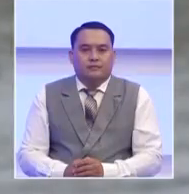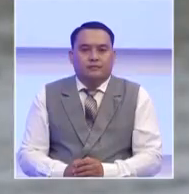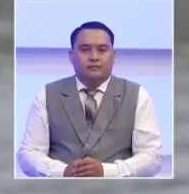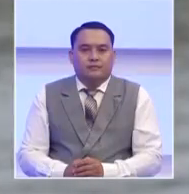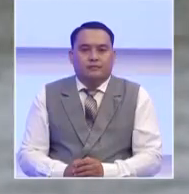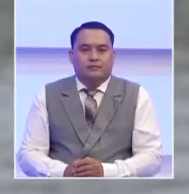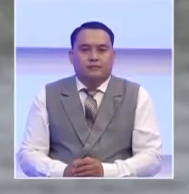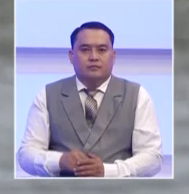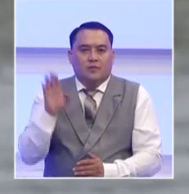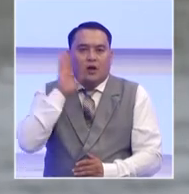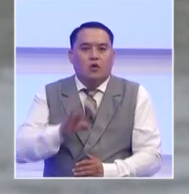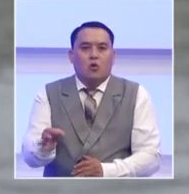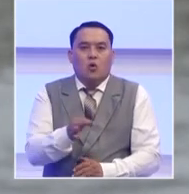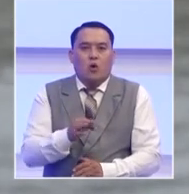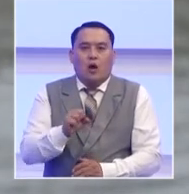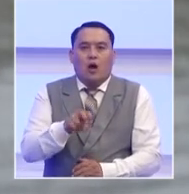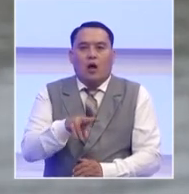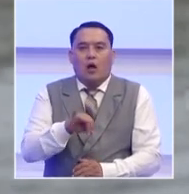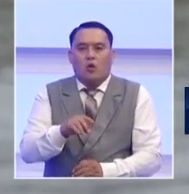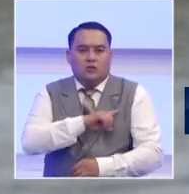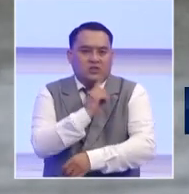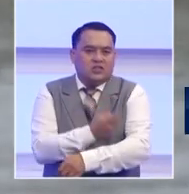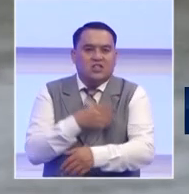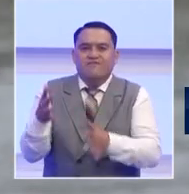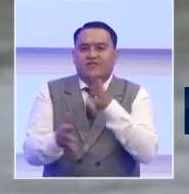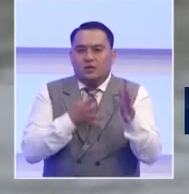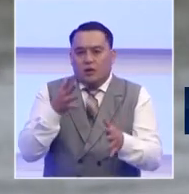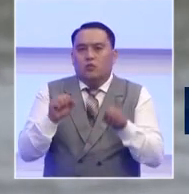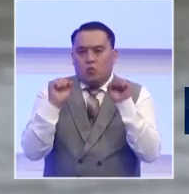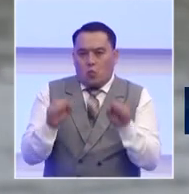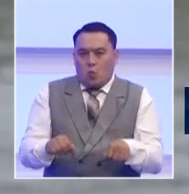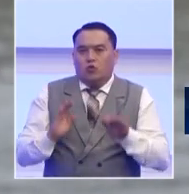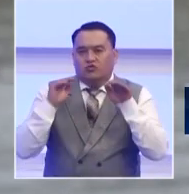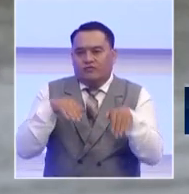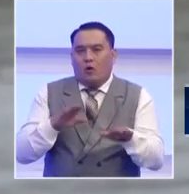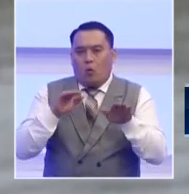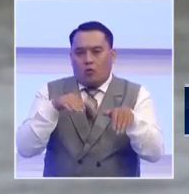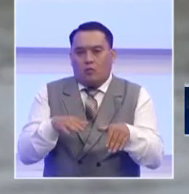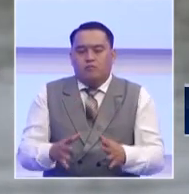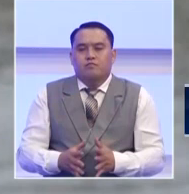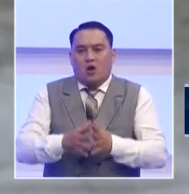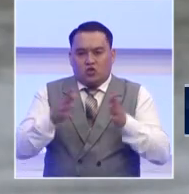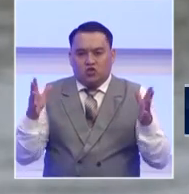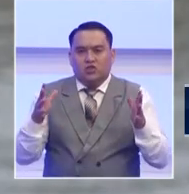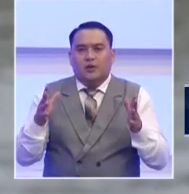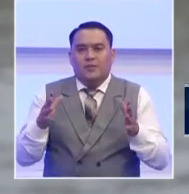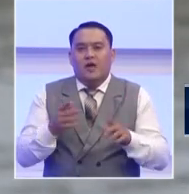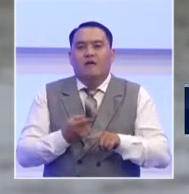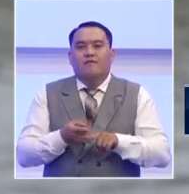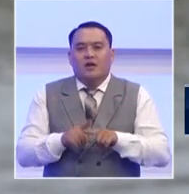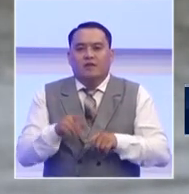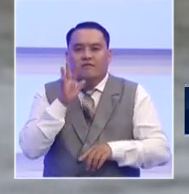На озере Алаколе часто бывает, что дуют сильные ветра, что способствует явлению больших волн. В этот